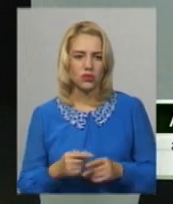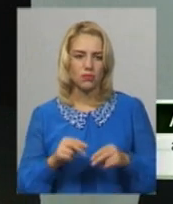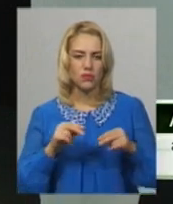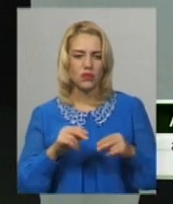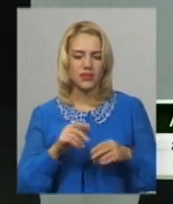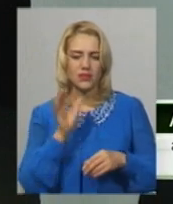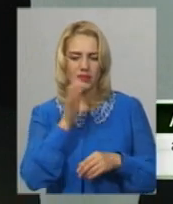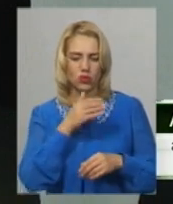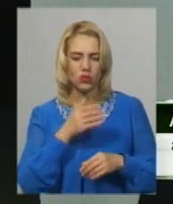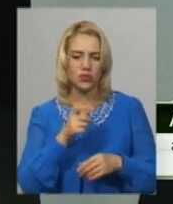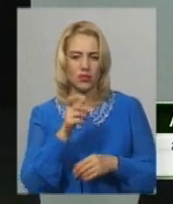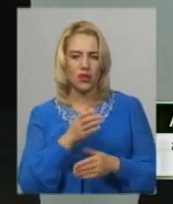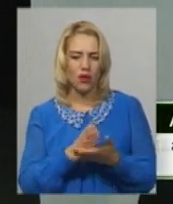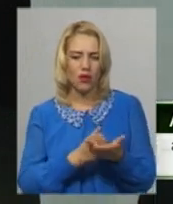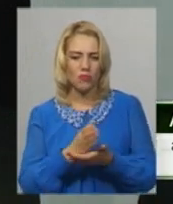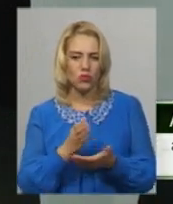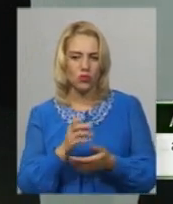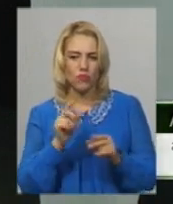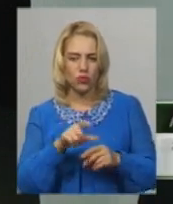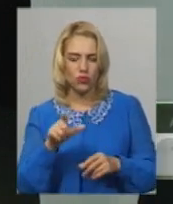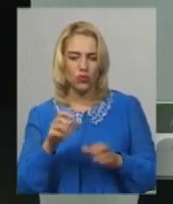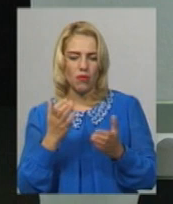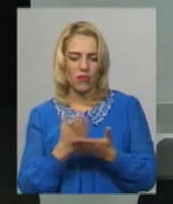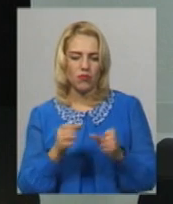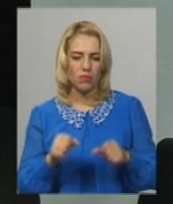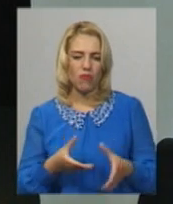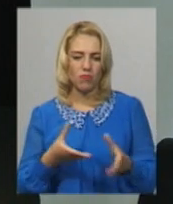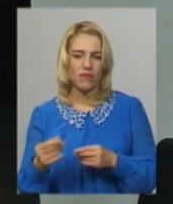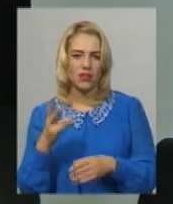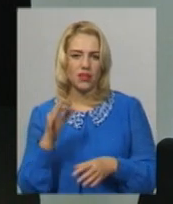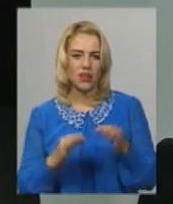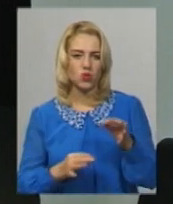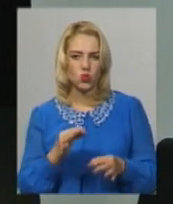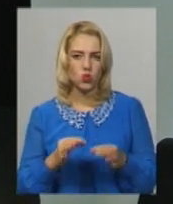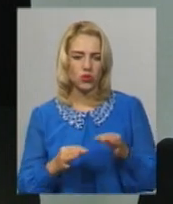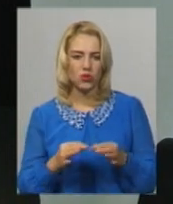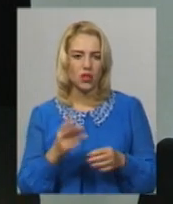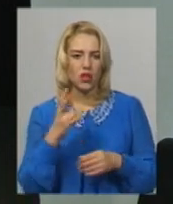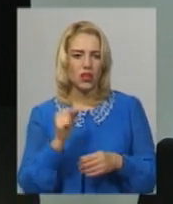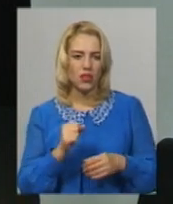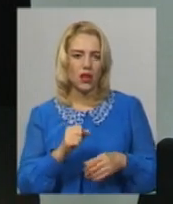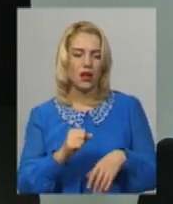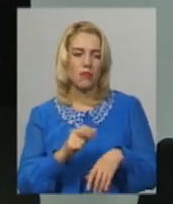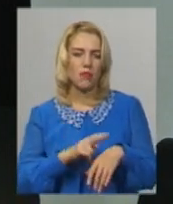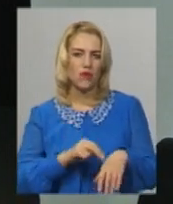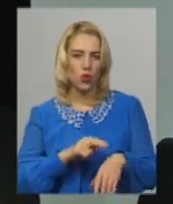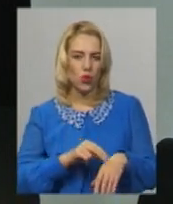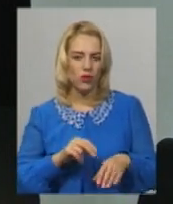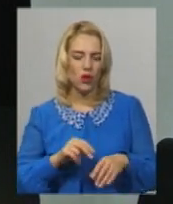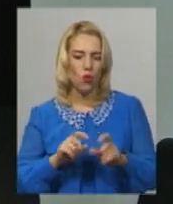досить серйозні посадові особи мають право впливати на суд, впливати на правоохоронні органи